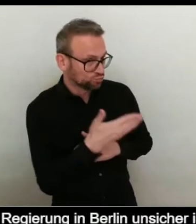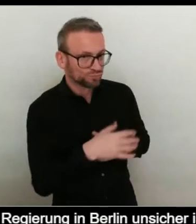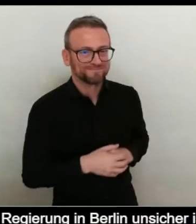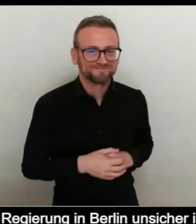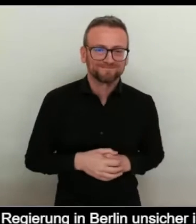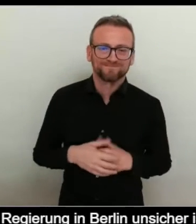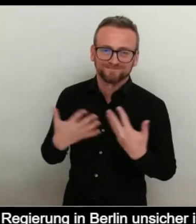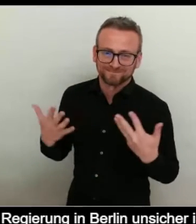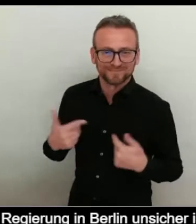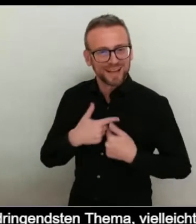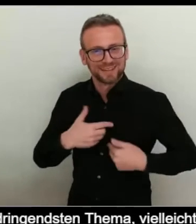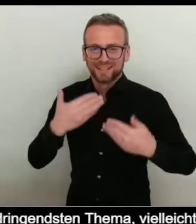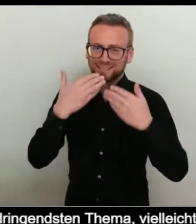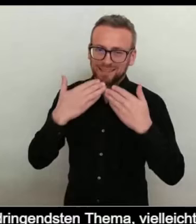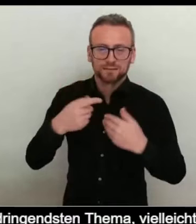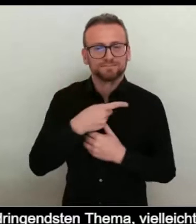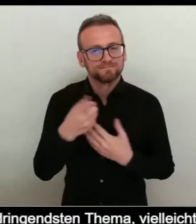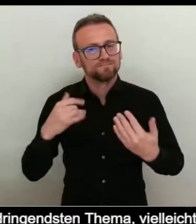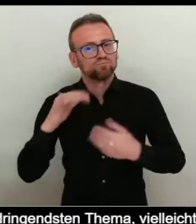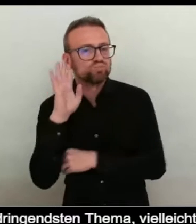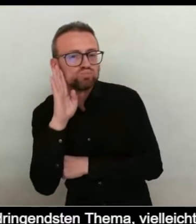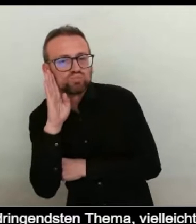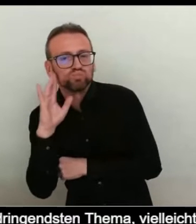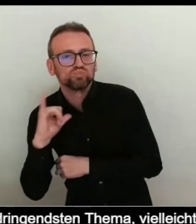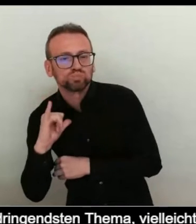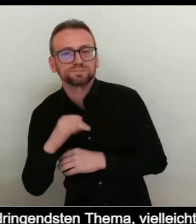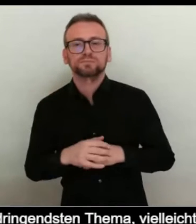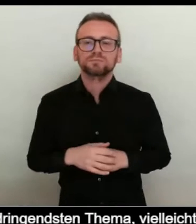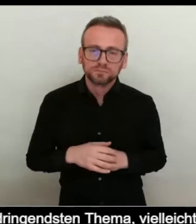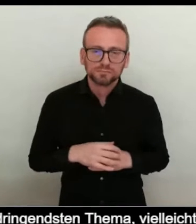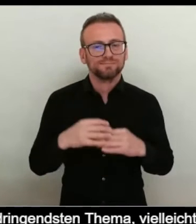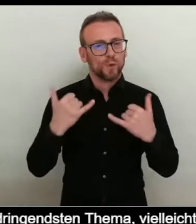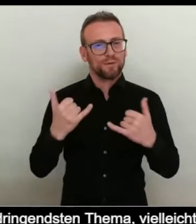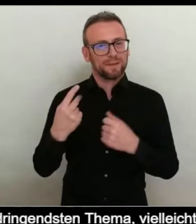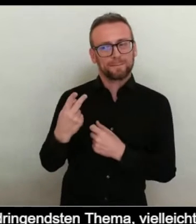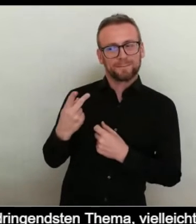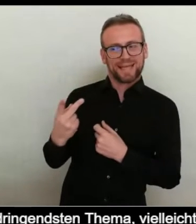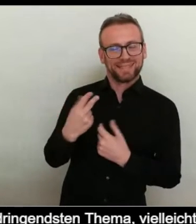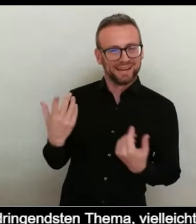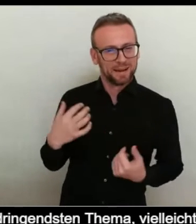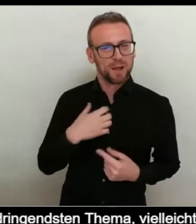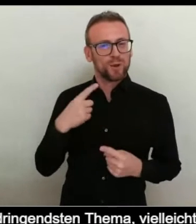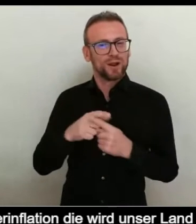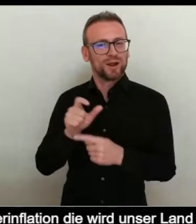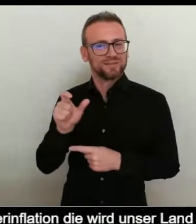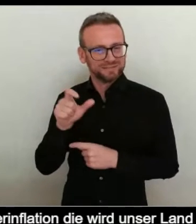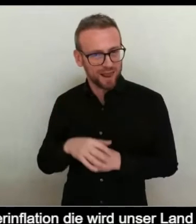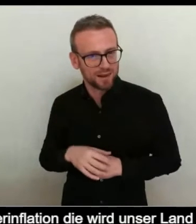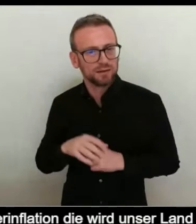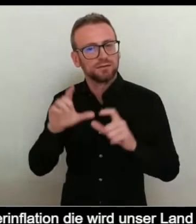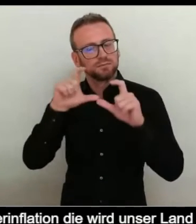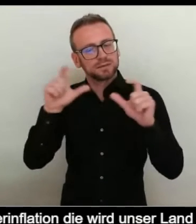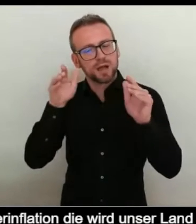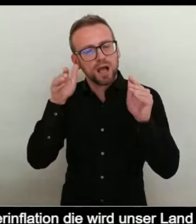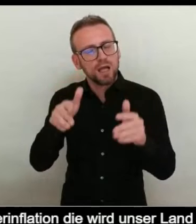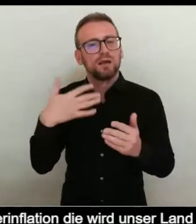besonders hohe Herausforderung, eine besonders große Herausforderung bei den Themen Energie und Klimaschutz. Wir wollen